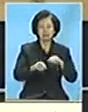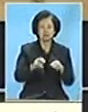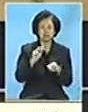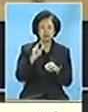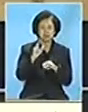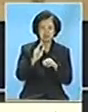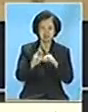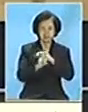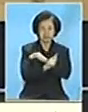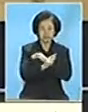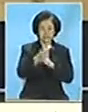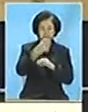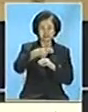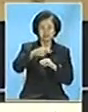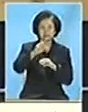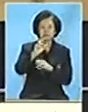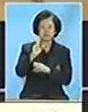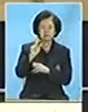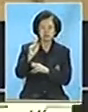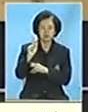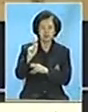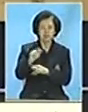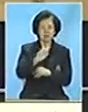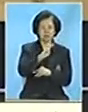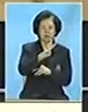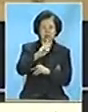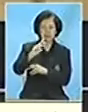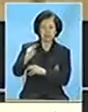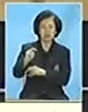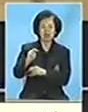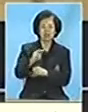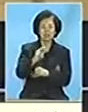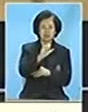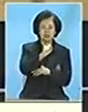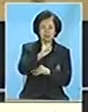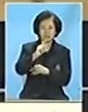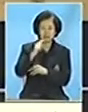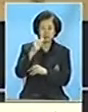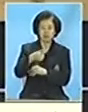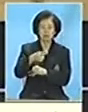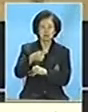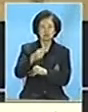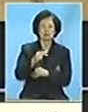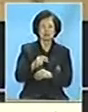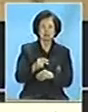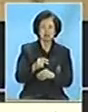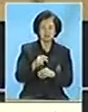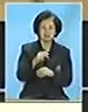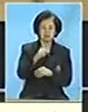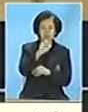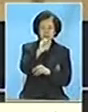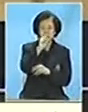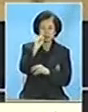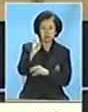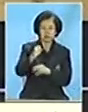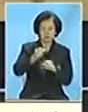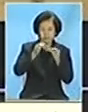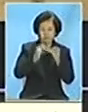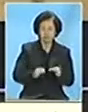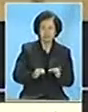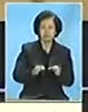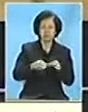างเขตรัตนาและเขตสาทรกรุงเทพมหานครพ.ศ.ซึ่งสภาผู้แทนราษฎรลงมติเห็นชอบ